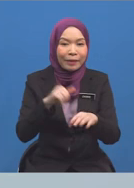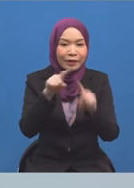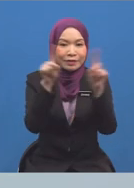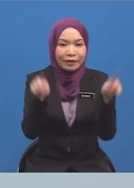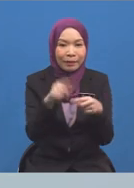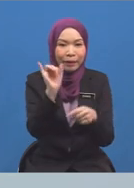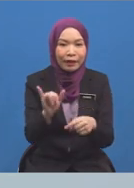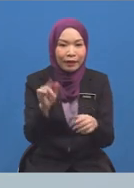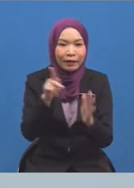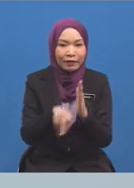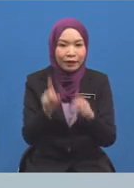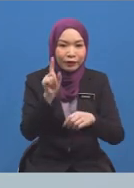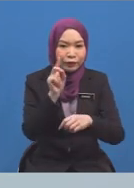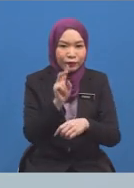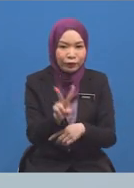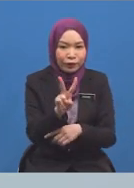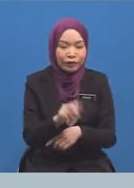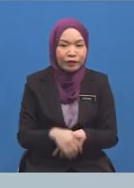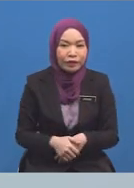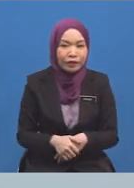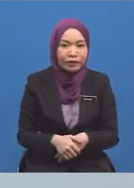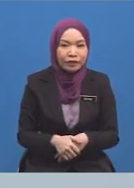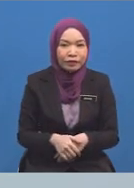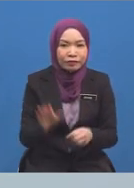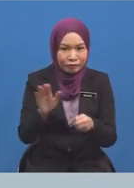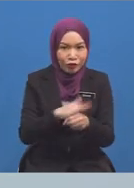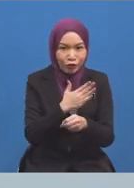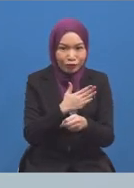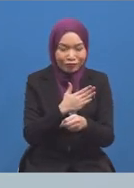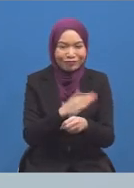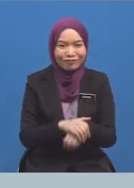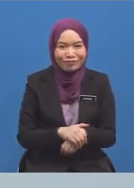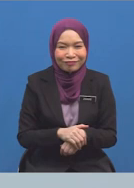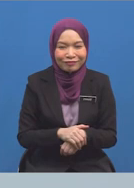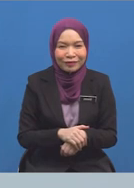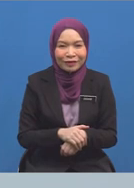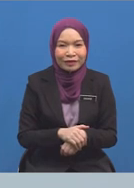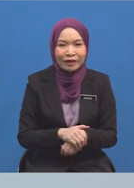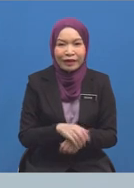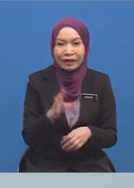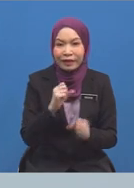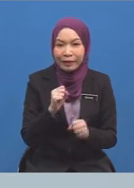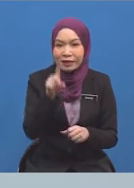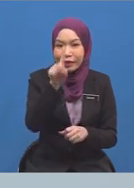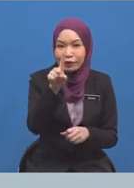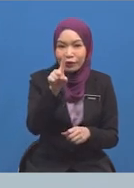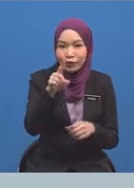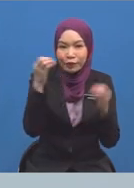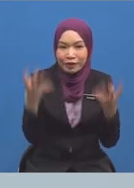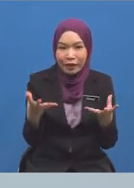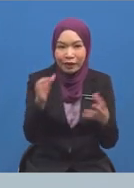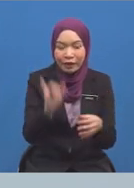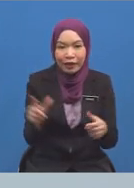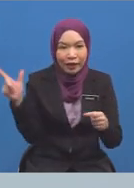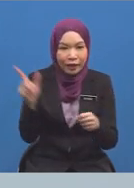kedua cukupkan murid-murid jadi satu pecahan yang